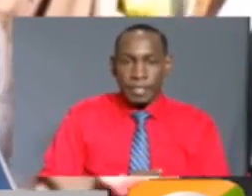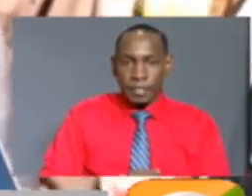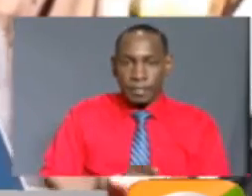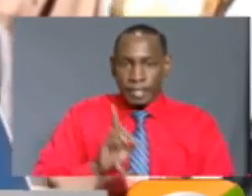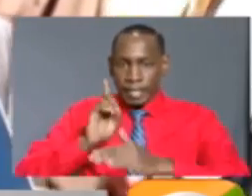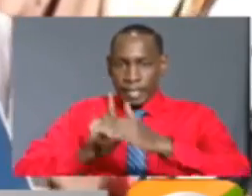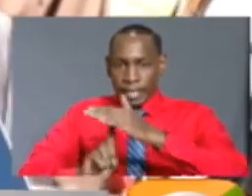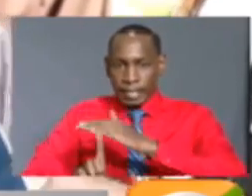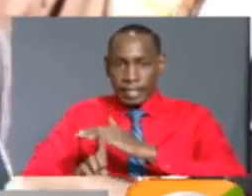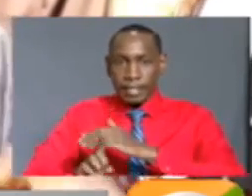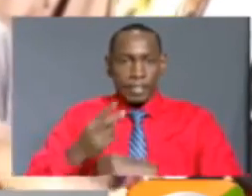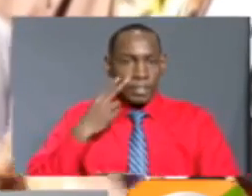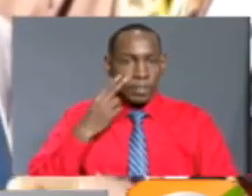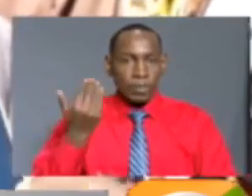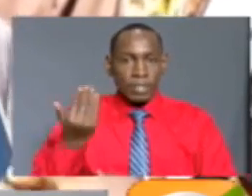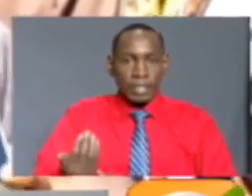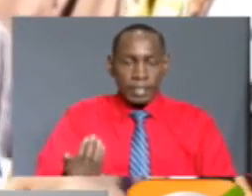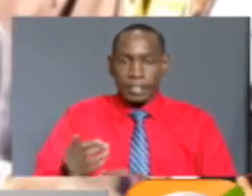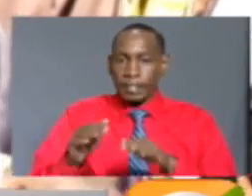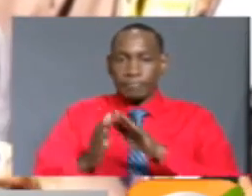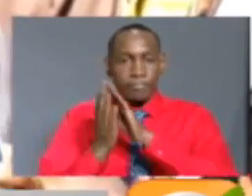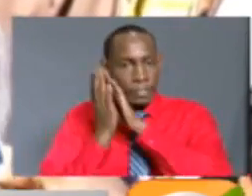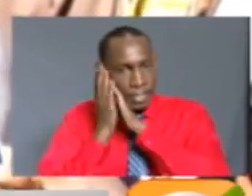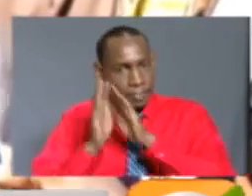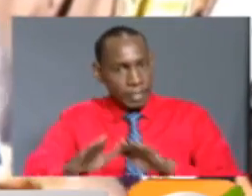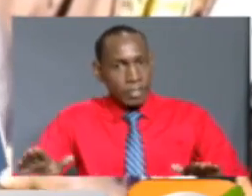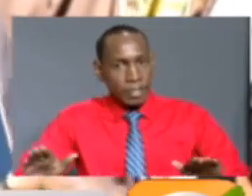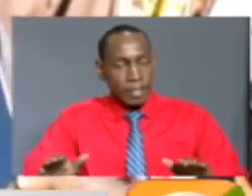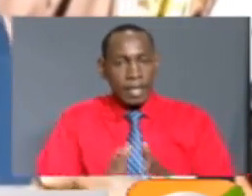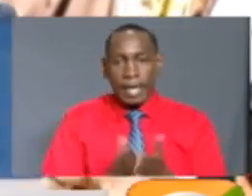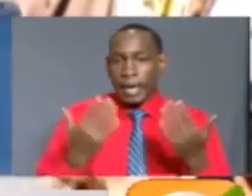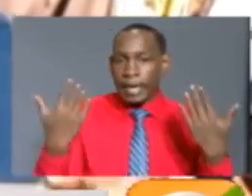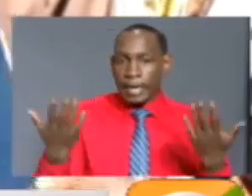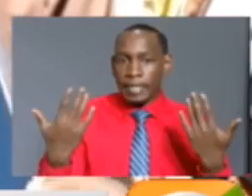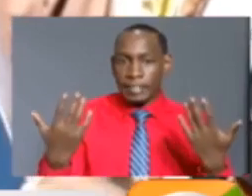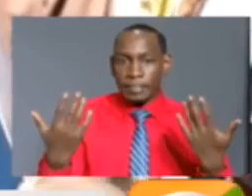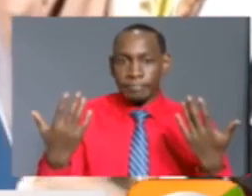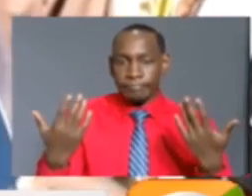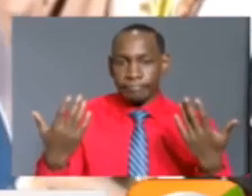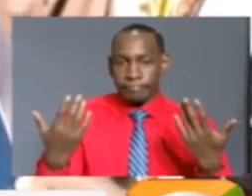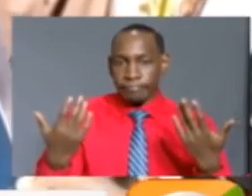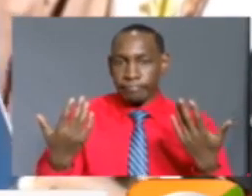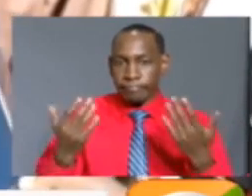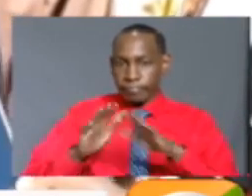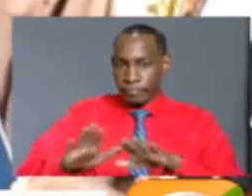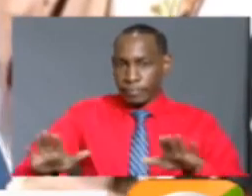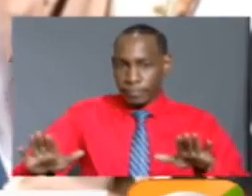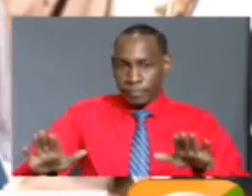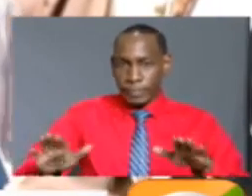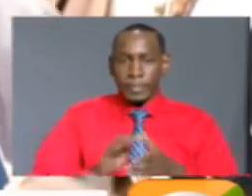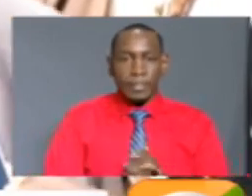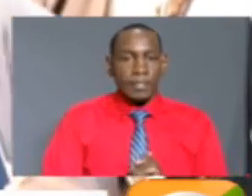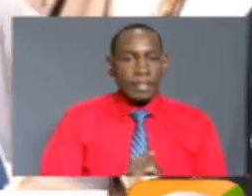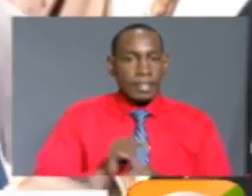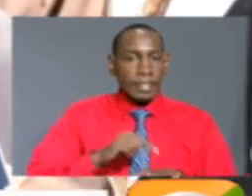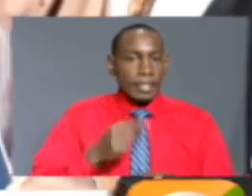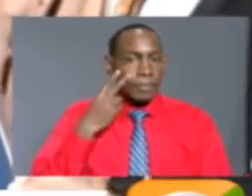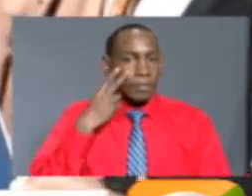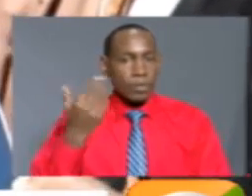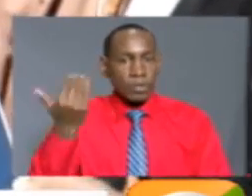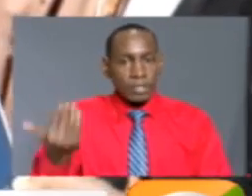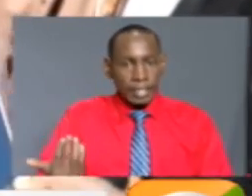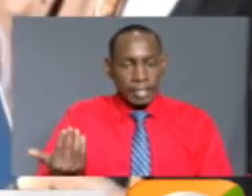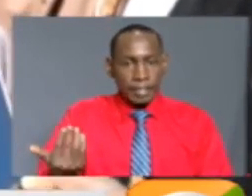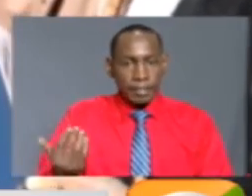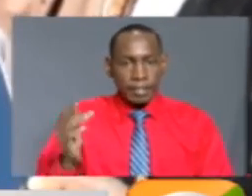mtoto amelaswa, ameangalia juu. Na mkono yake alikuwa ameweka hapa hivi. Sasa bile tuliangalia mtoto